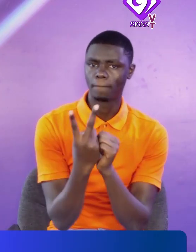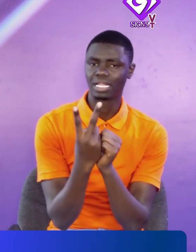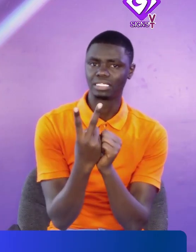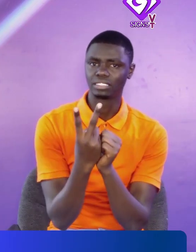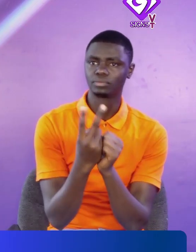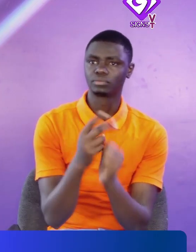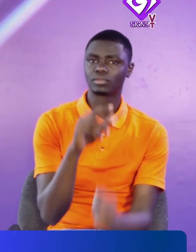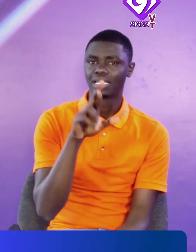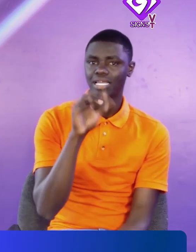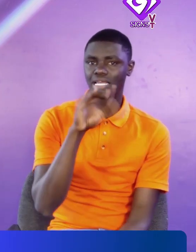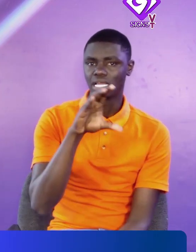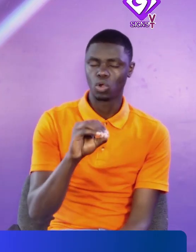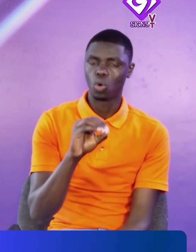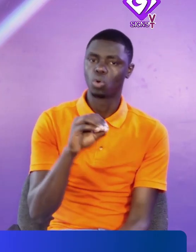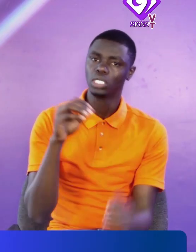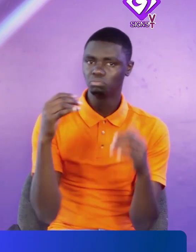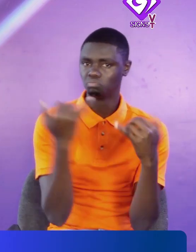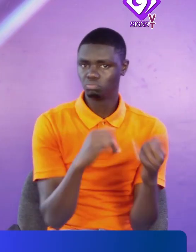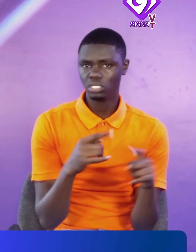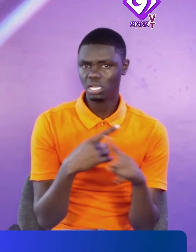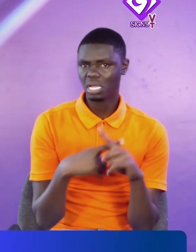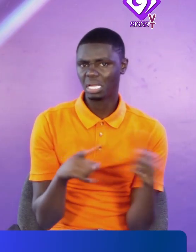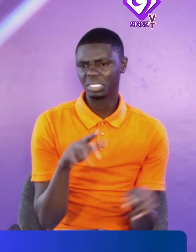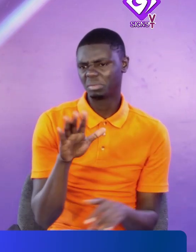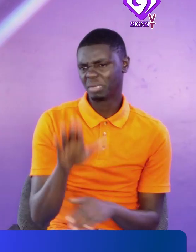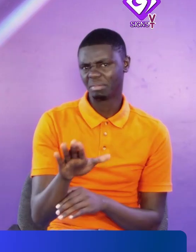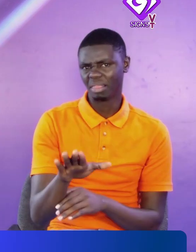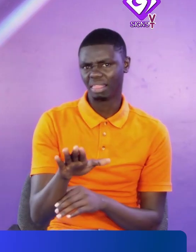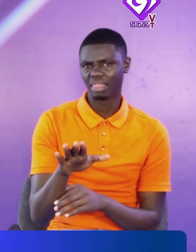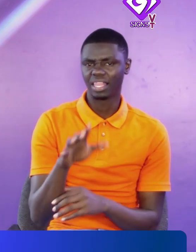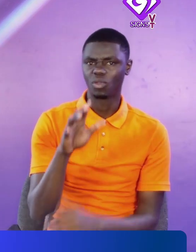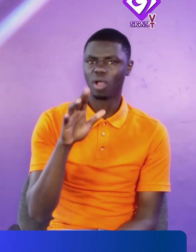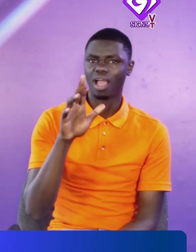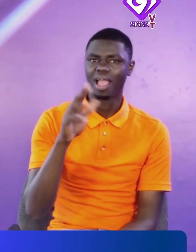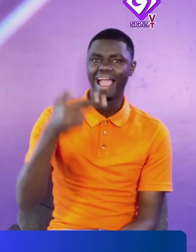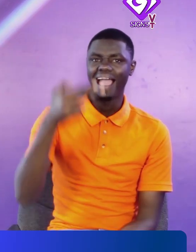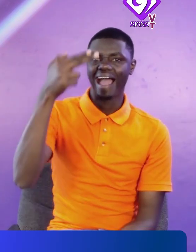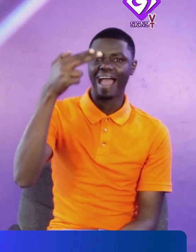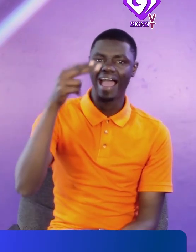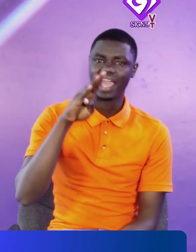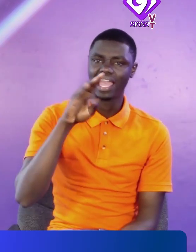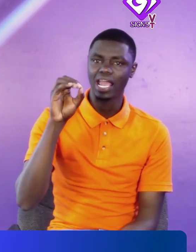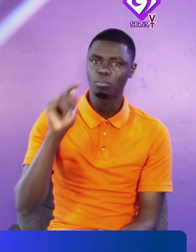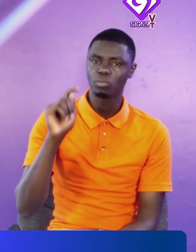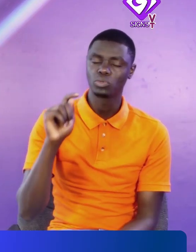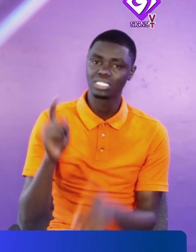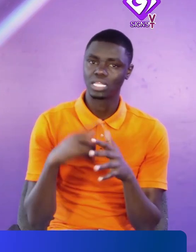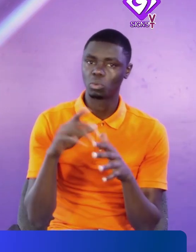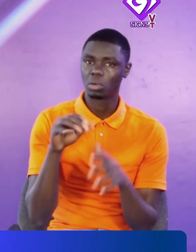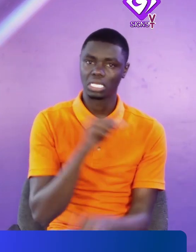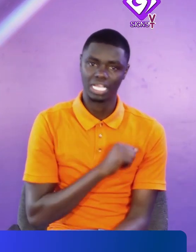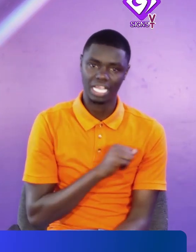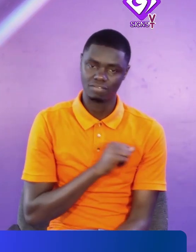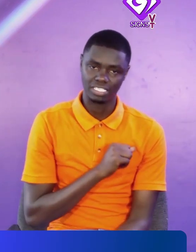mpira lakini mguu yake ilikuwa high boot, unaona? Na Eric Dyer akateka advantage, and after